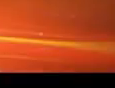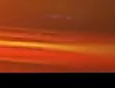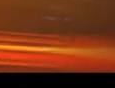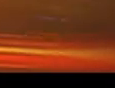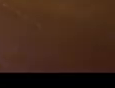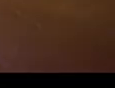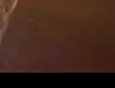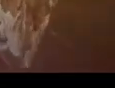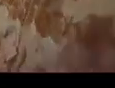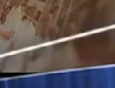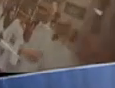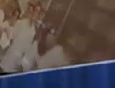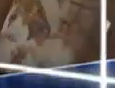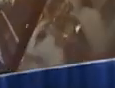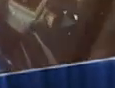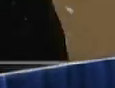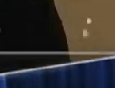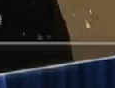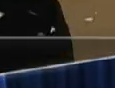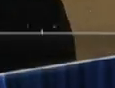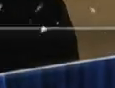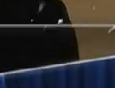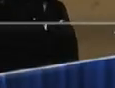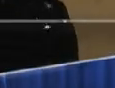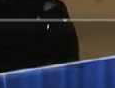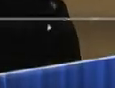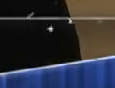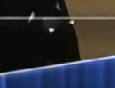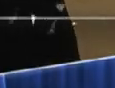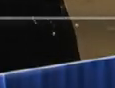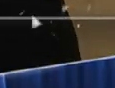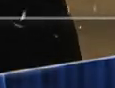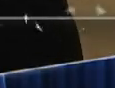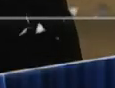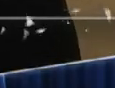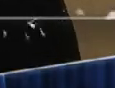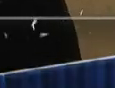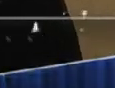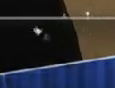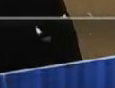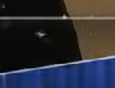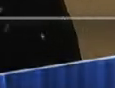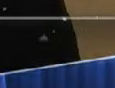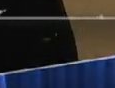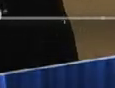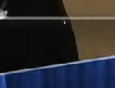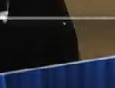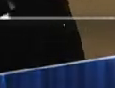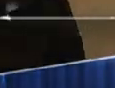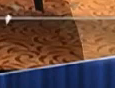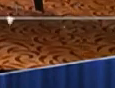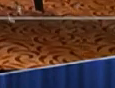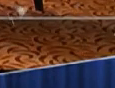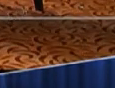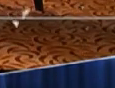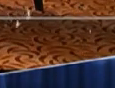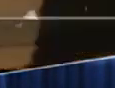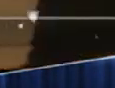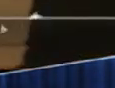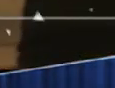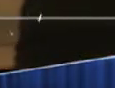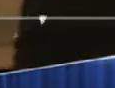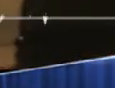Johor Saya diberikan peluang untuk menemuual tokoh-tokoh yang hebat dalam negara kita ini